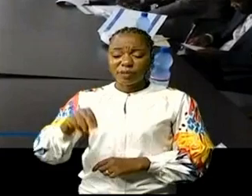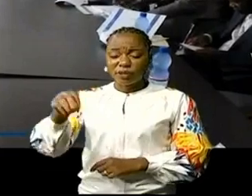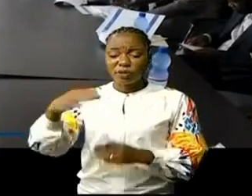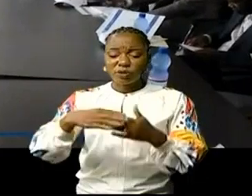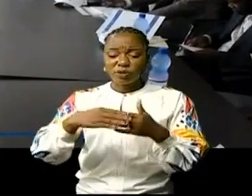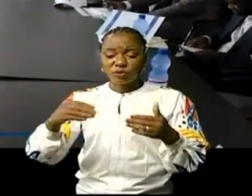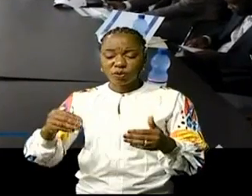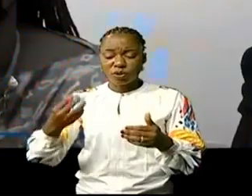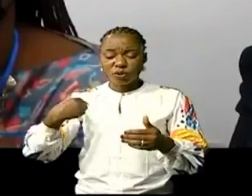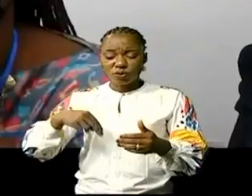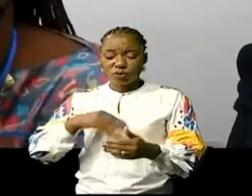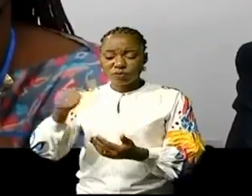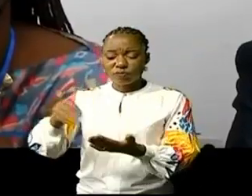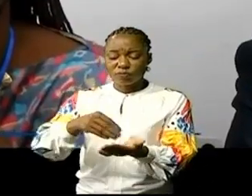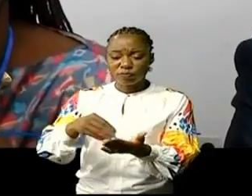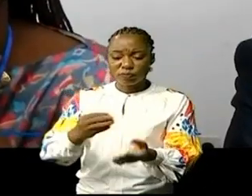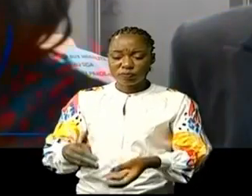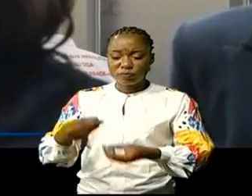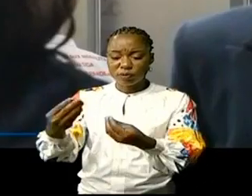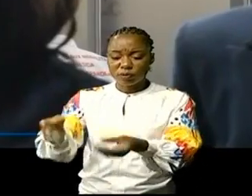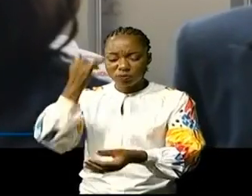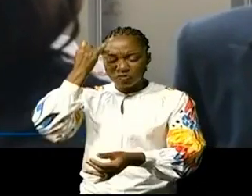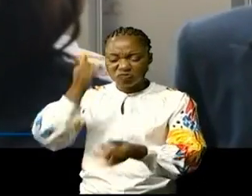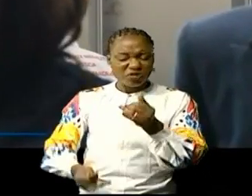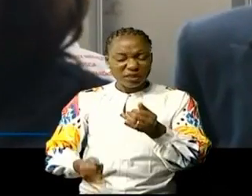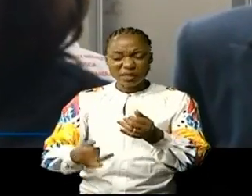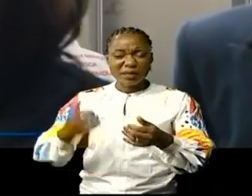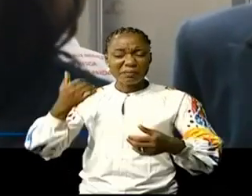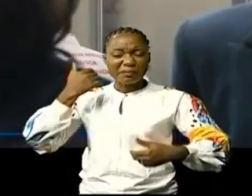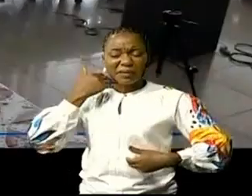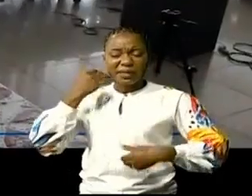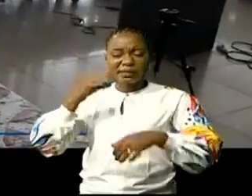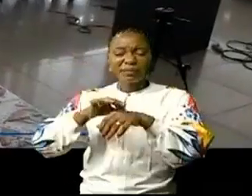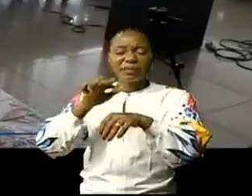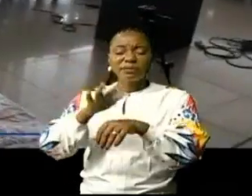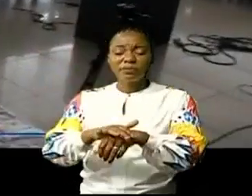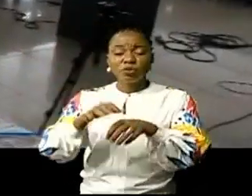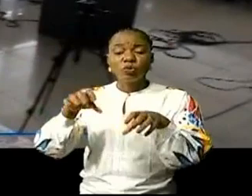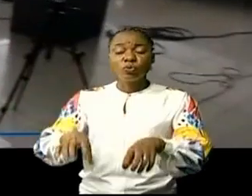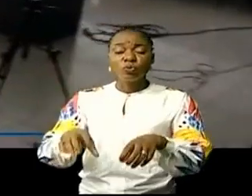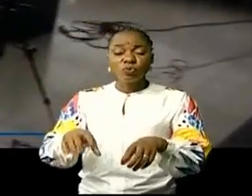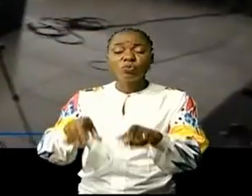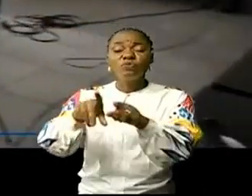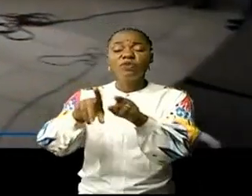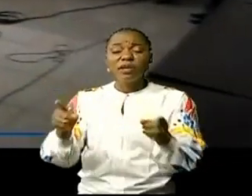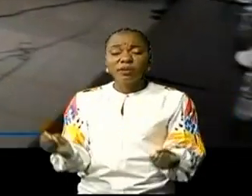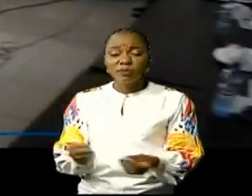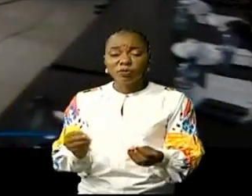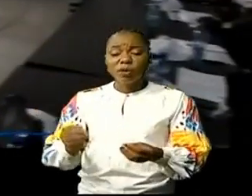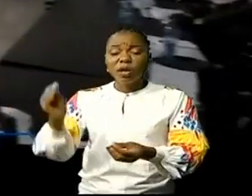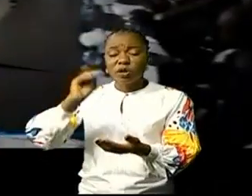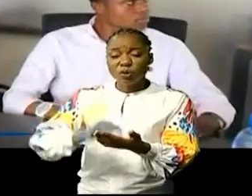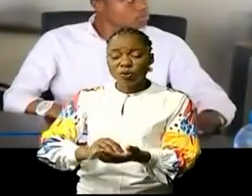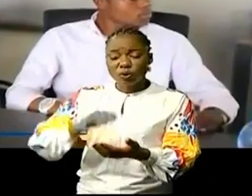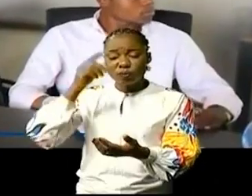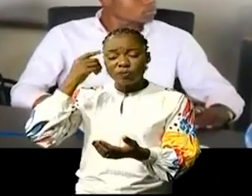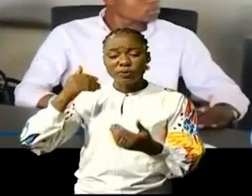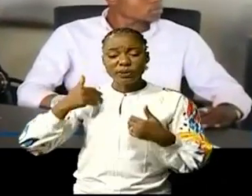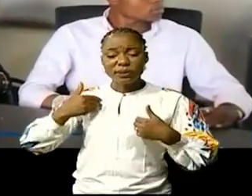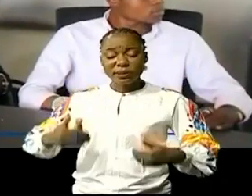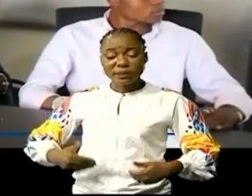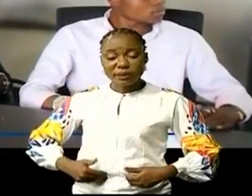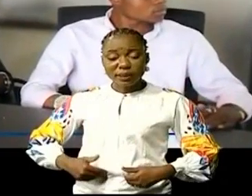doit mobiliser pour pouvoir éliminer le paludisme en RDC. La directrice exécutive d'Impact Santé